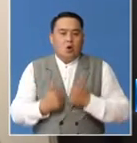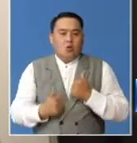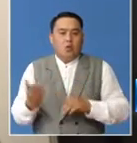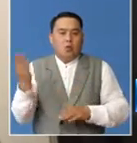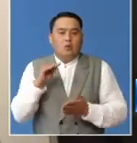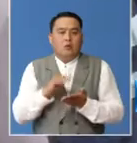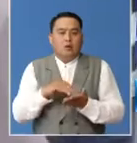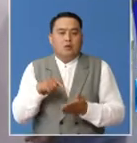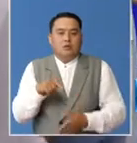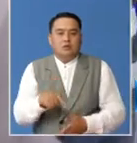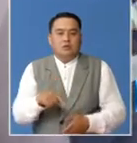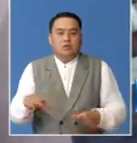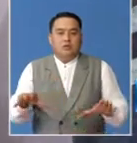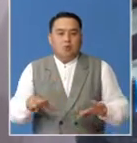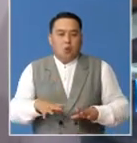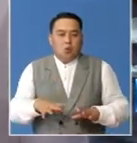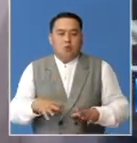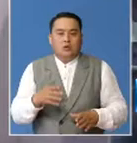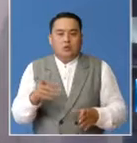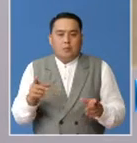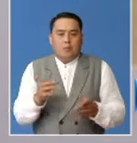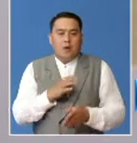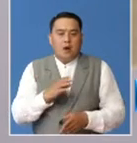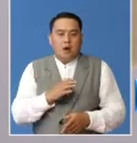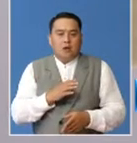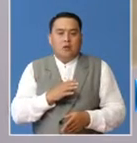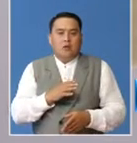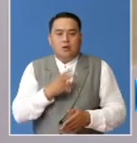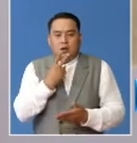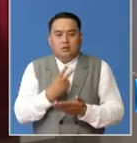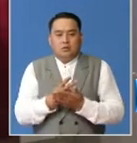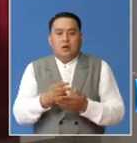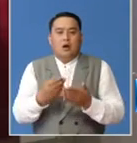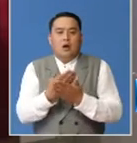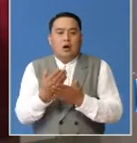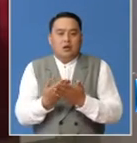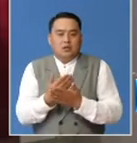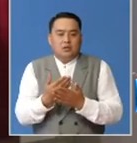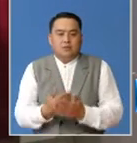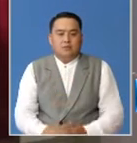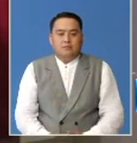он оценивался в 1000 лошадей. Особо богаты залы на графические изображения и картины.